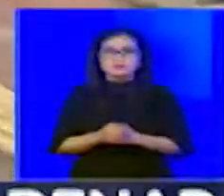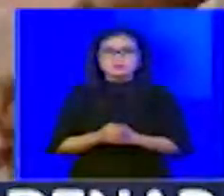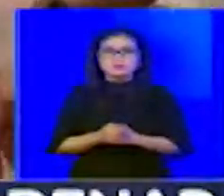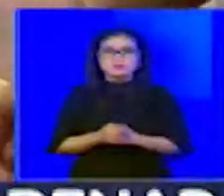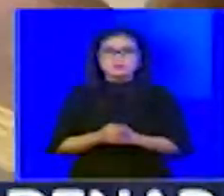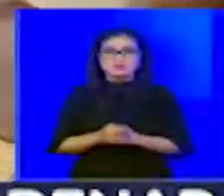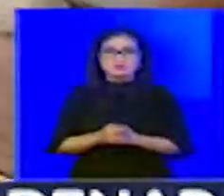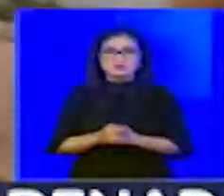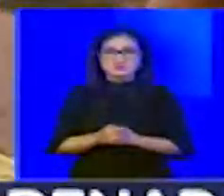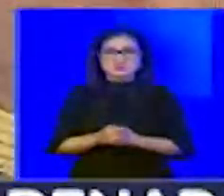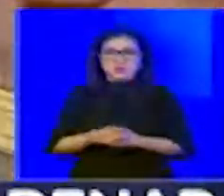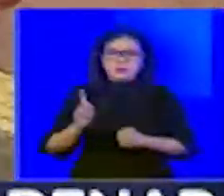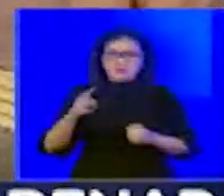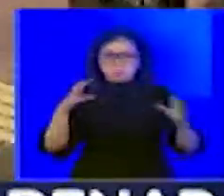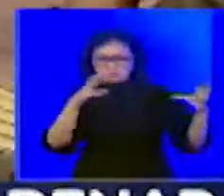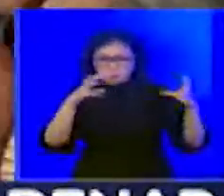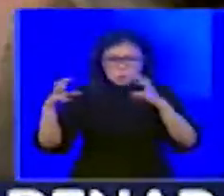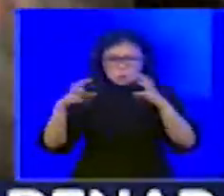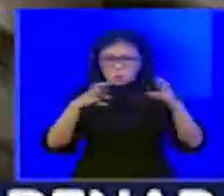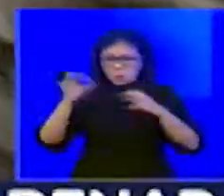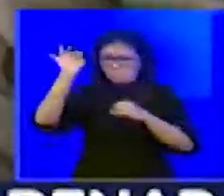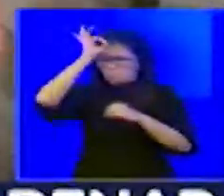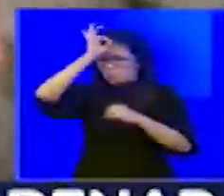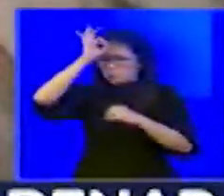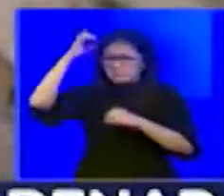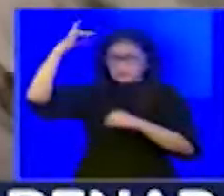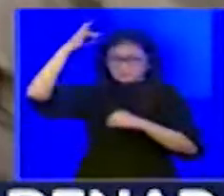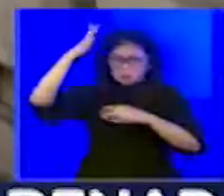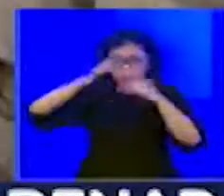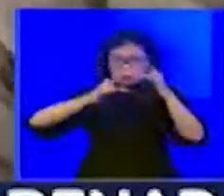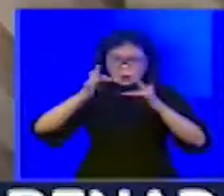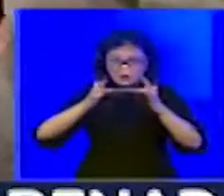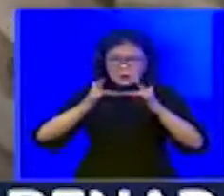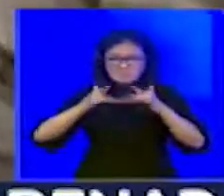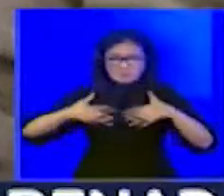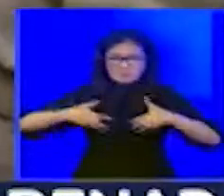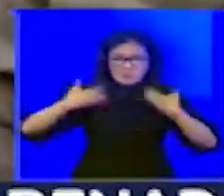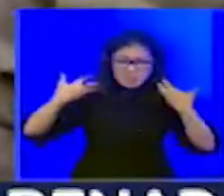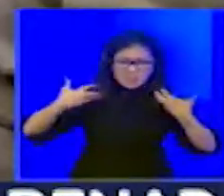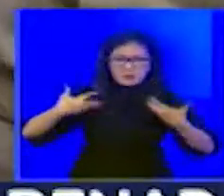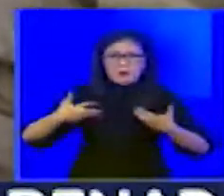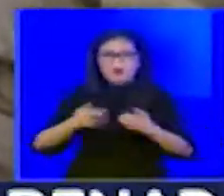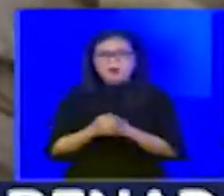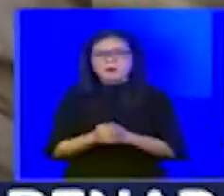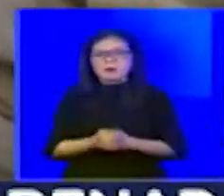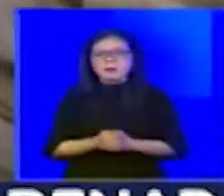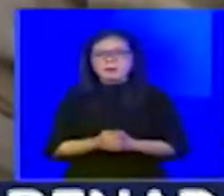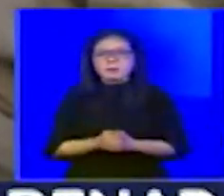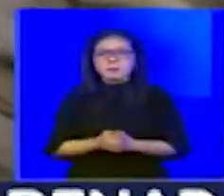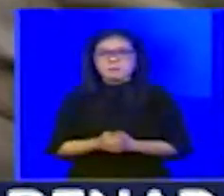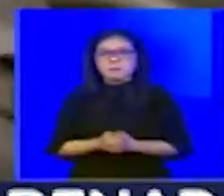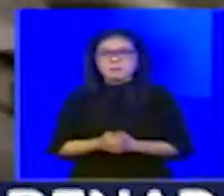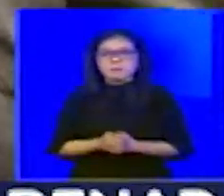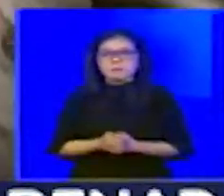Sempat terjadi ketegangan antara petugas dan pengemudi ojek online hingga nyaris memancing amarah petugas. Iya Pak, maaf Pak. Masalah ditunggu Pak,